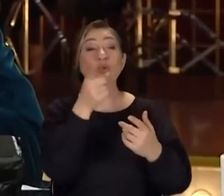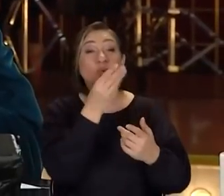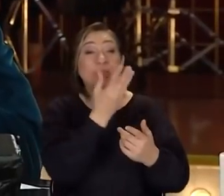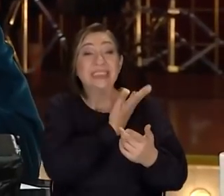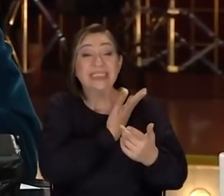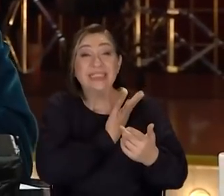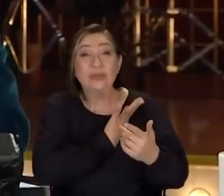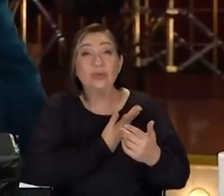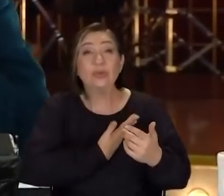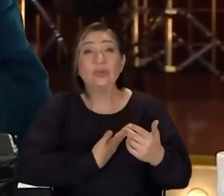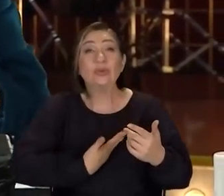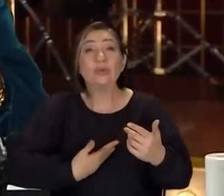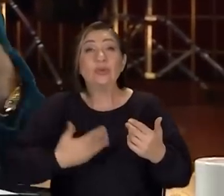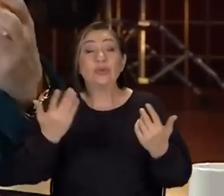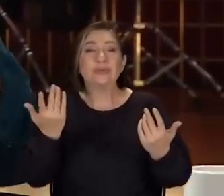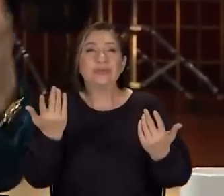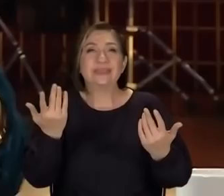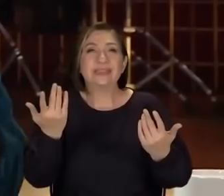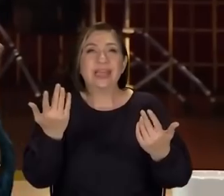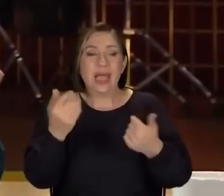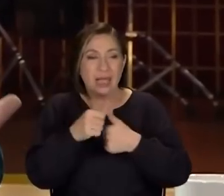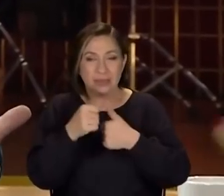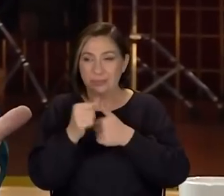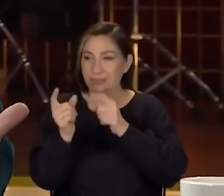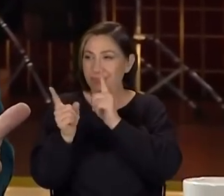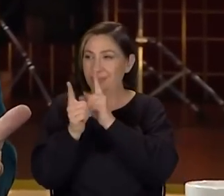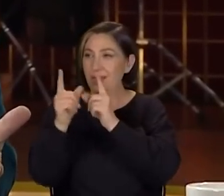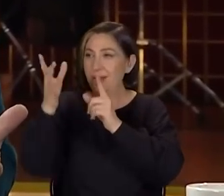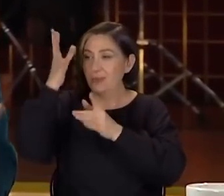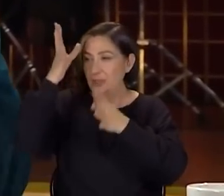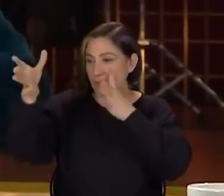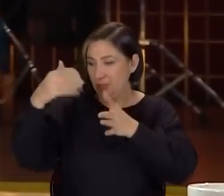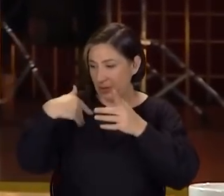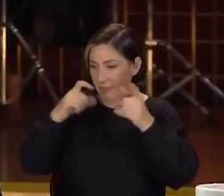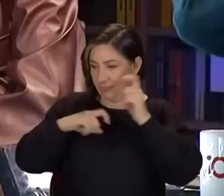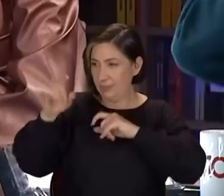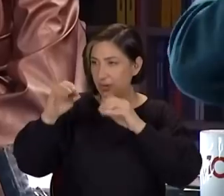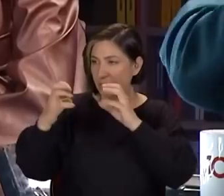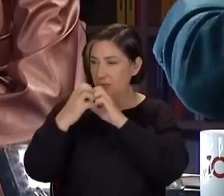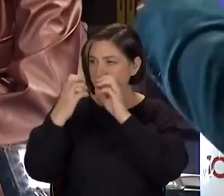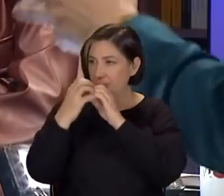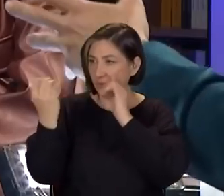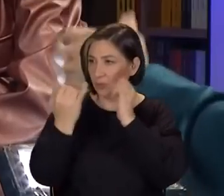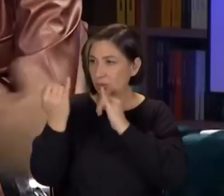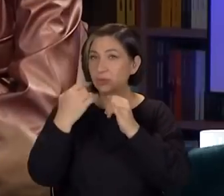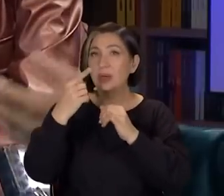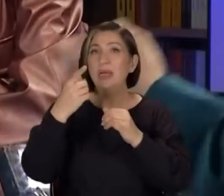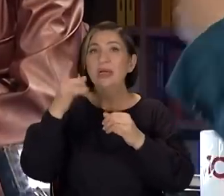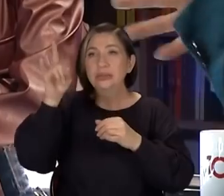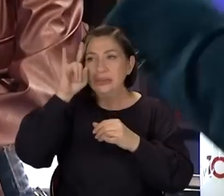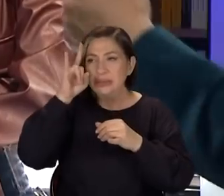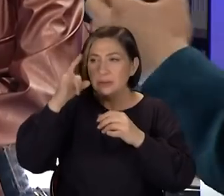seviyorsunuz çünkü yani eşinle karşılık geri zekalı hareketler yapıyor kavgalar gürültüler anlatıyorum